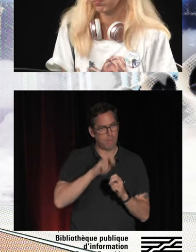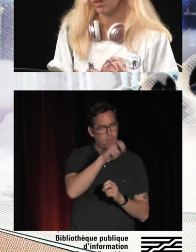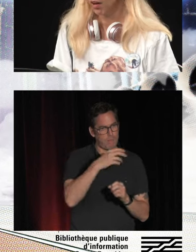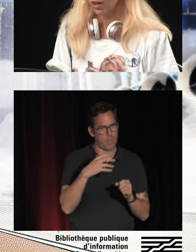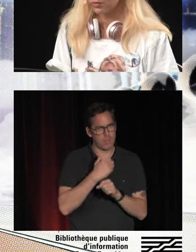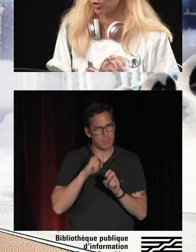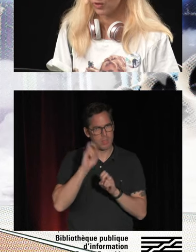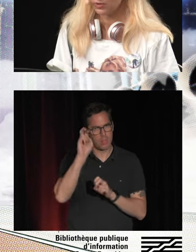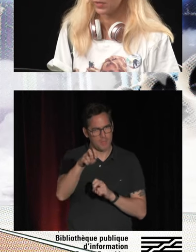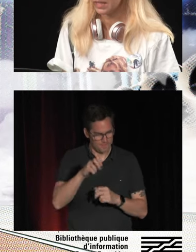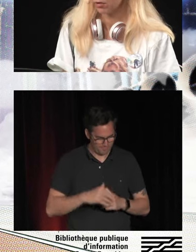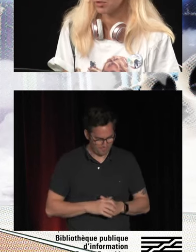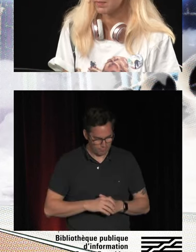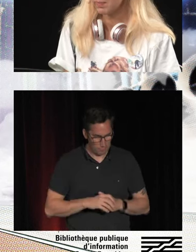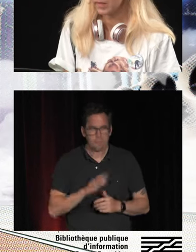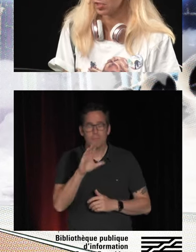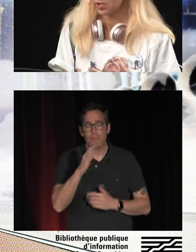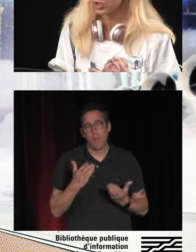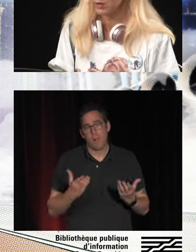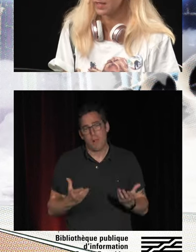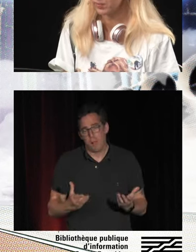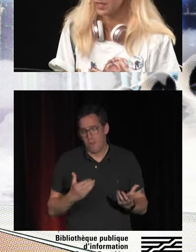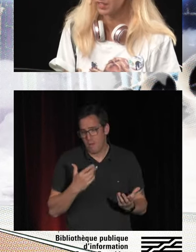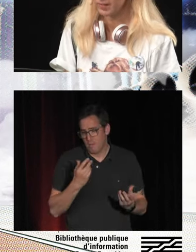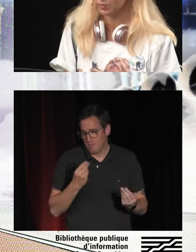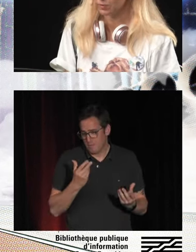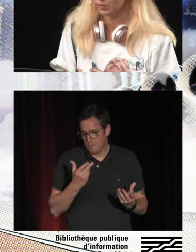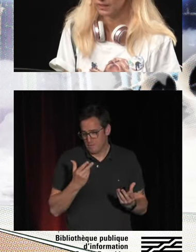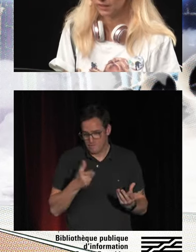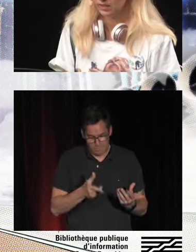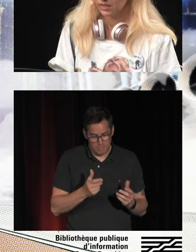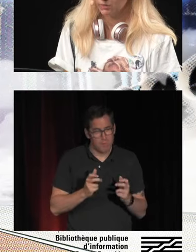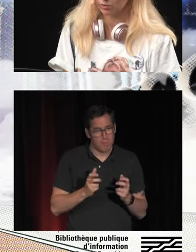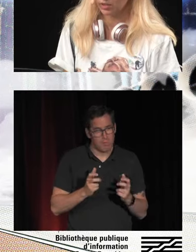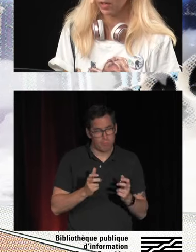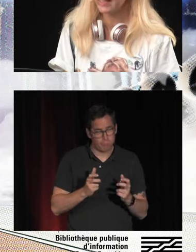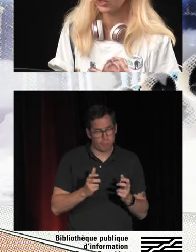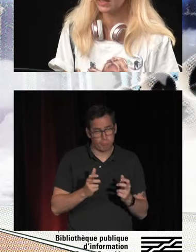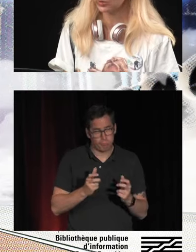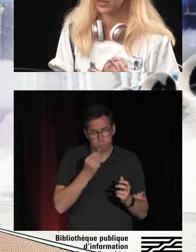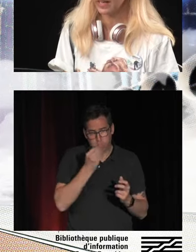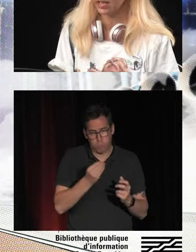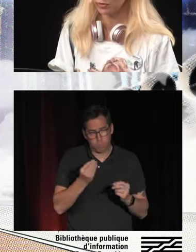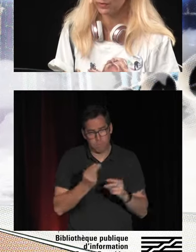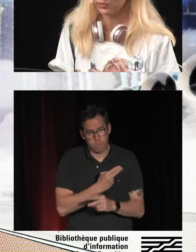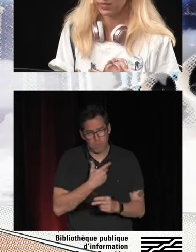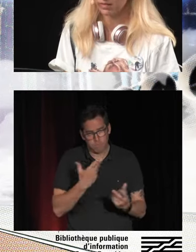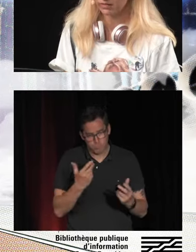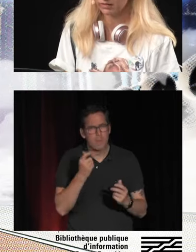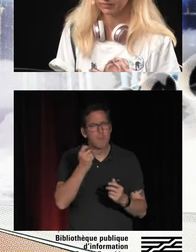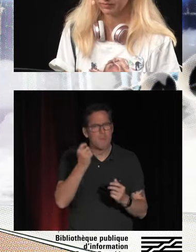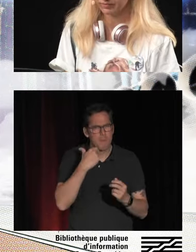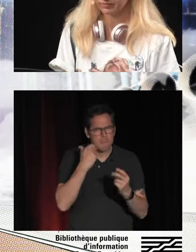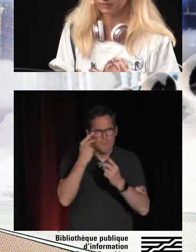C'est... Franchement, à ce stade, je ne sais même pas, j'ai aucun moyen de savoir si les départs sont bons ou pas. C'est donc, en théorie, donc il y a un repère